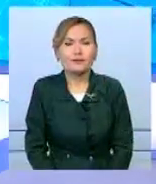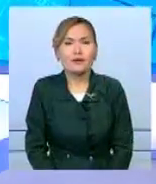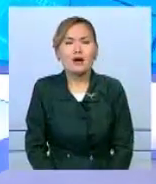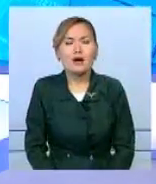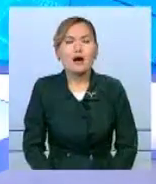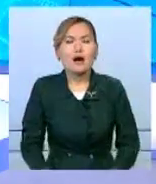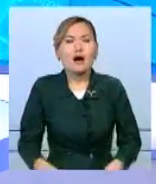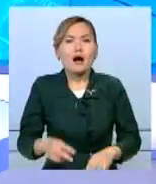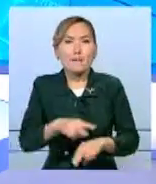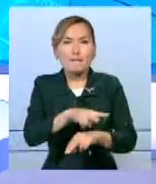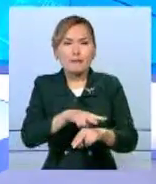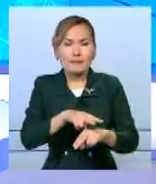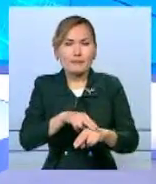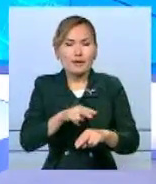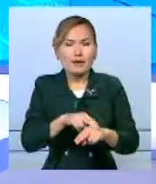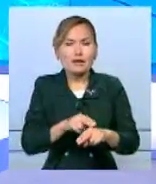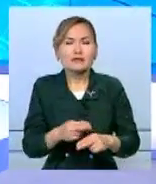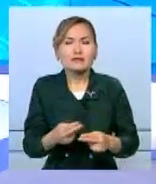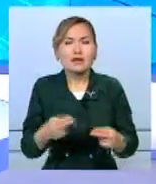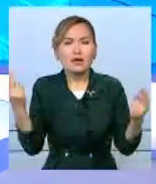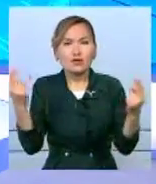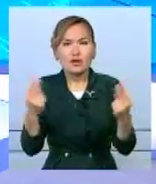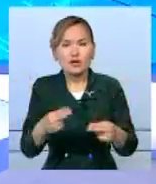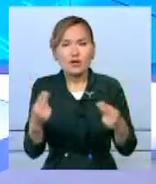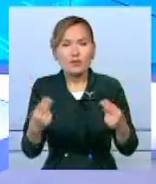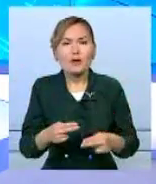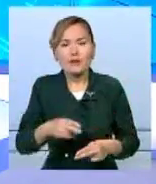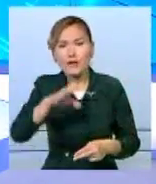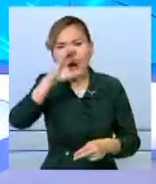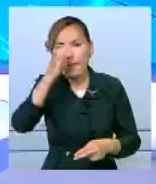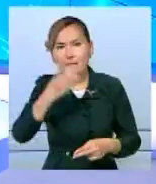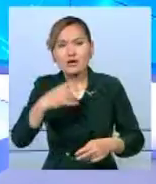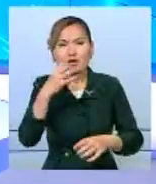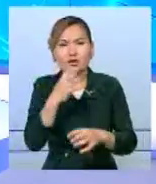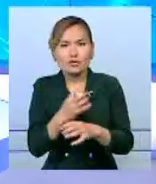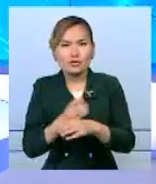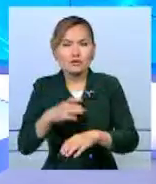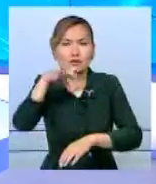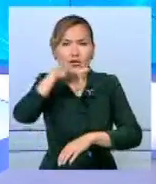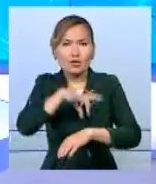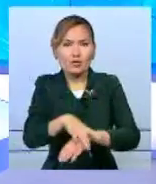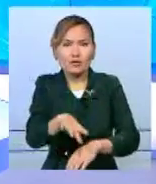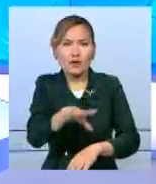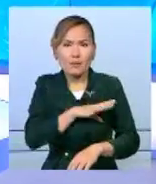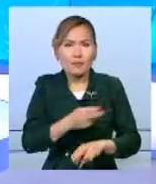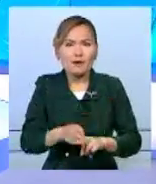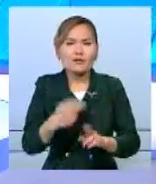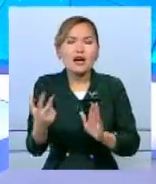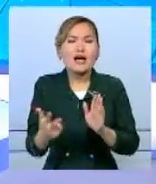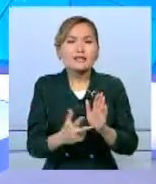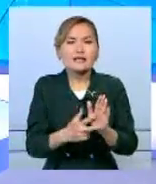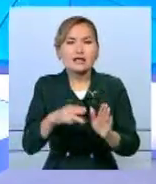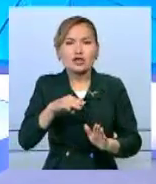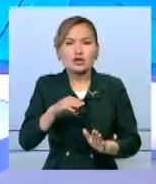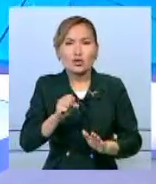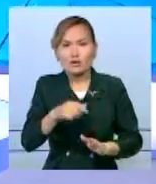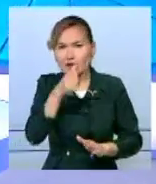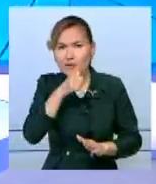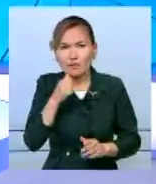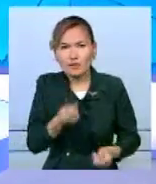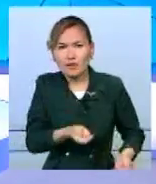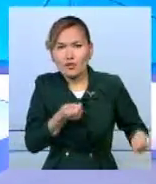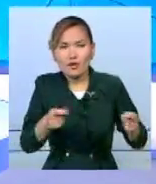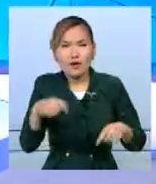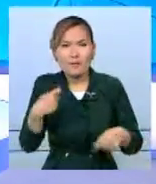Гонконгтың кеден қызметі піл сүйегінің соңғы 30 жылдағы еңірі партиясын тәркіледі. Контрабандалық тауардың салмағы 8 тоннаға дейін жетеді.